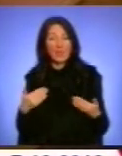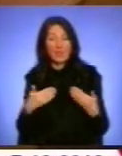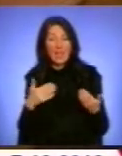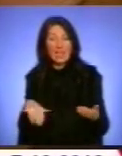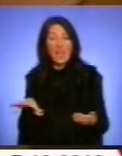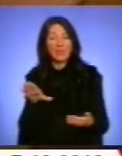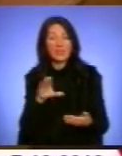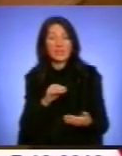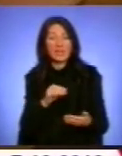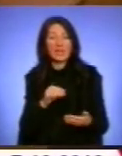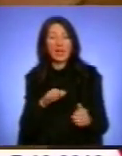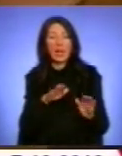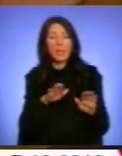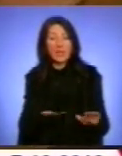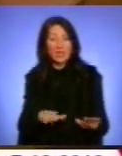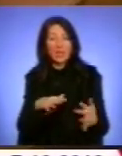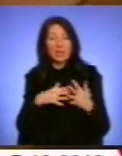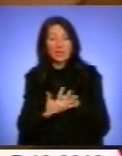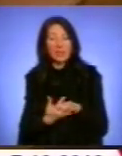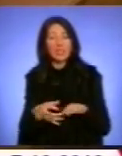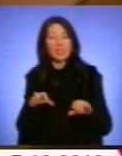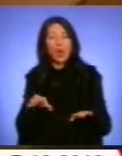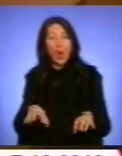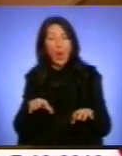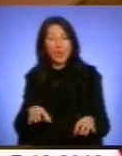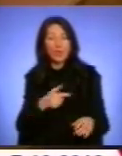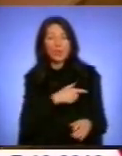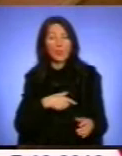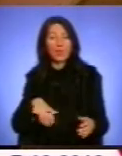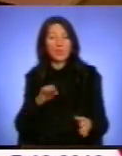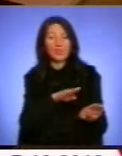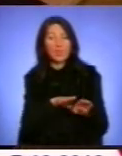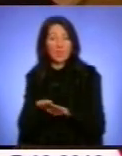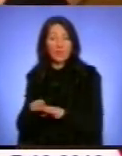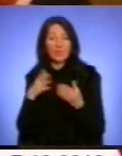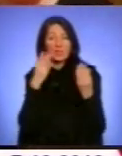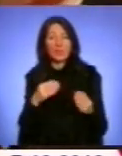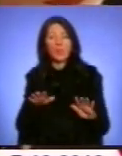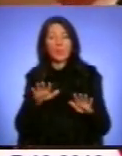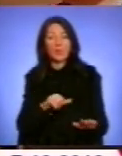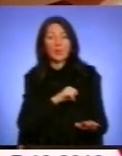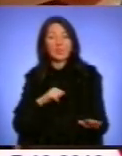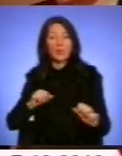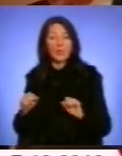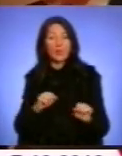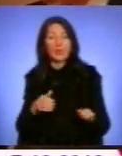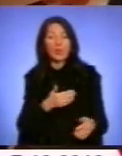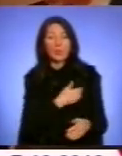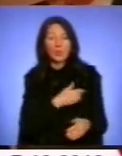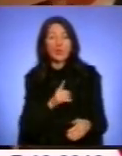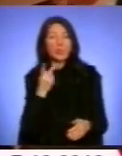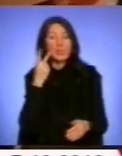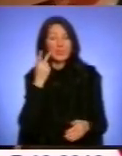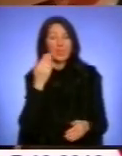всіх міських, селищних, голів, депутатів всіх рівнів з Днем місцевого самоврядування, побажати на перші їм, щоб